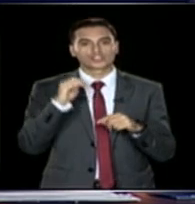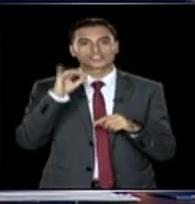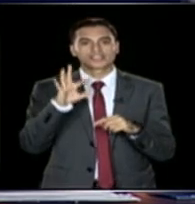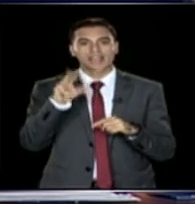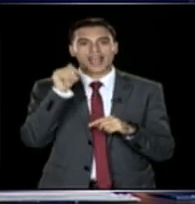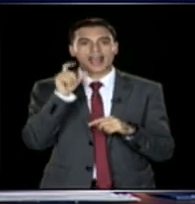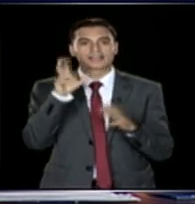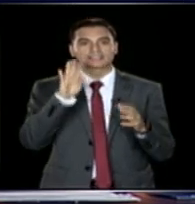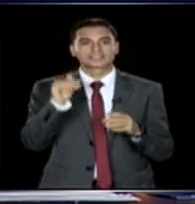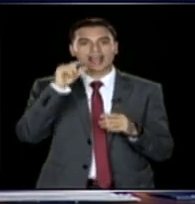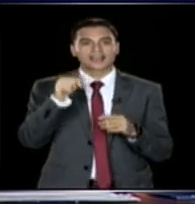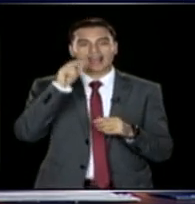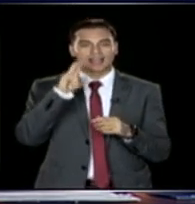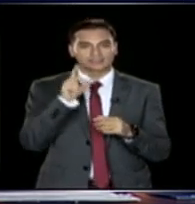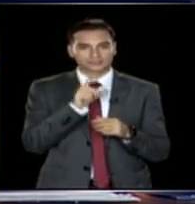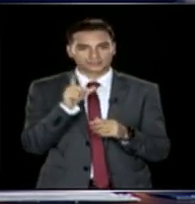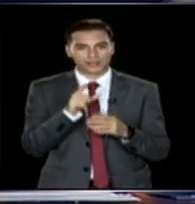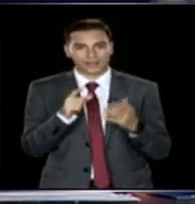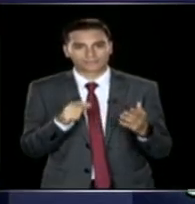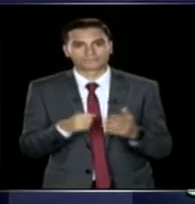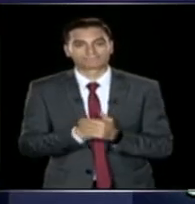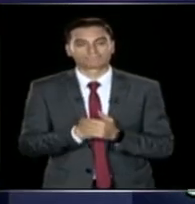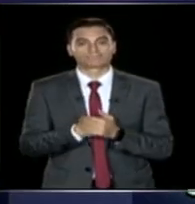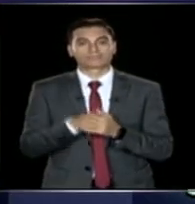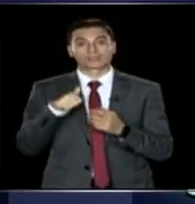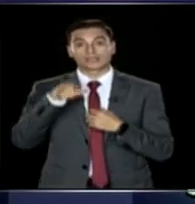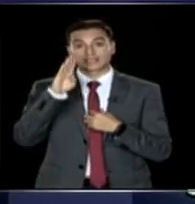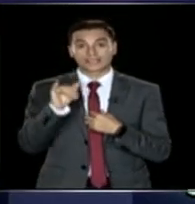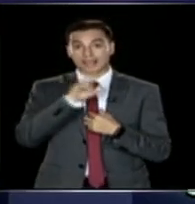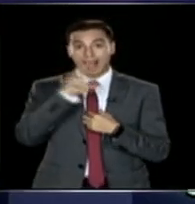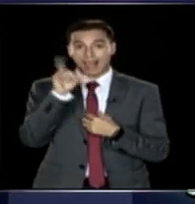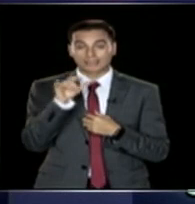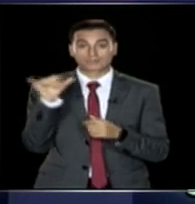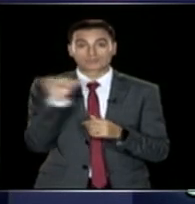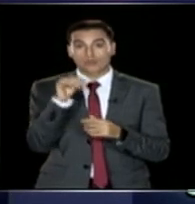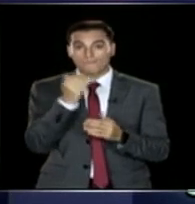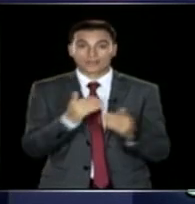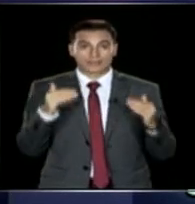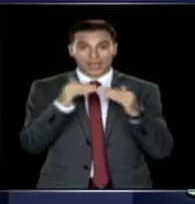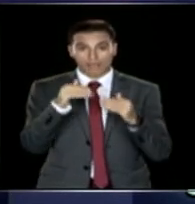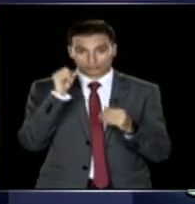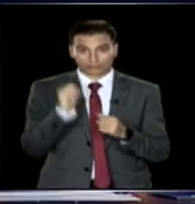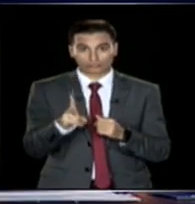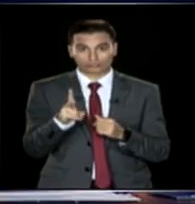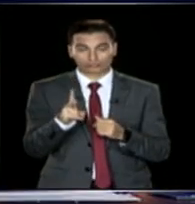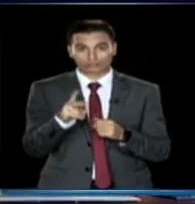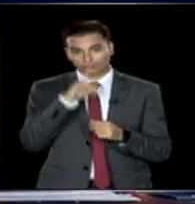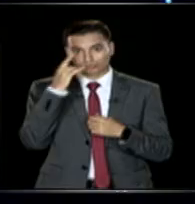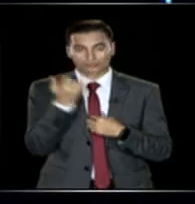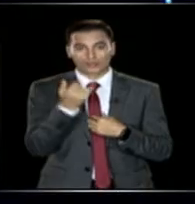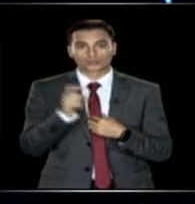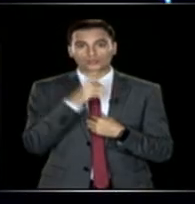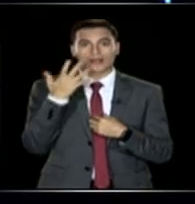جيهان السادات. طيب كلاني، محتاج تتعادل إن شاء الله. سؤال